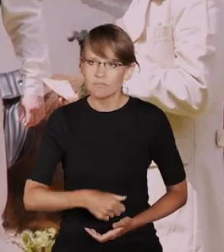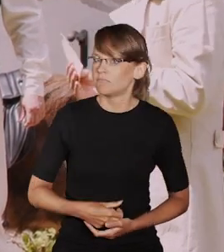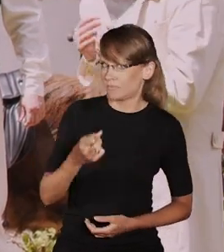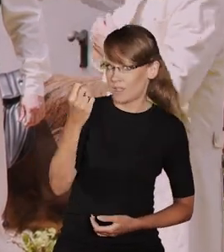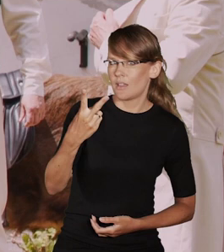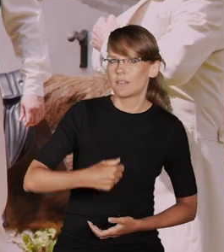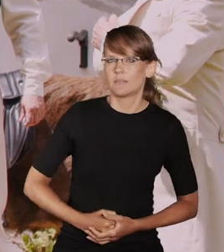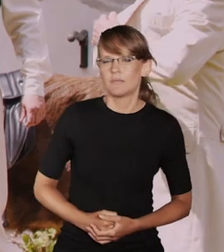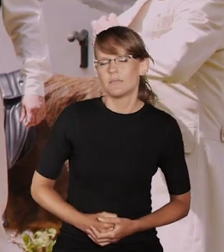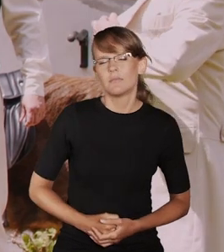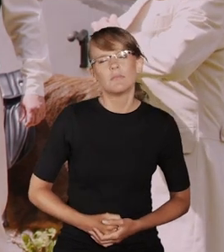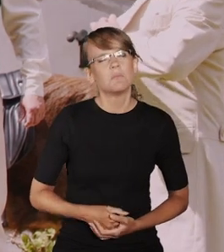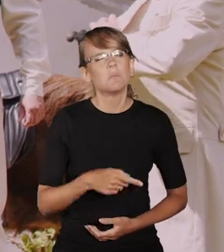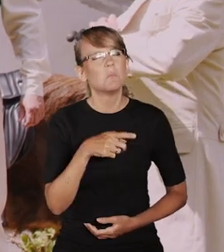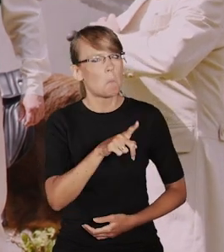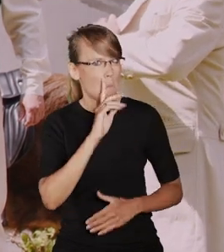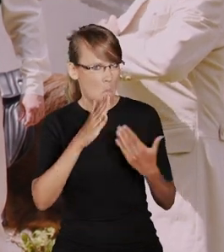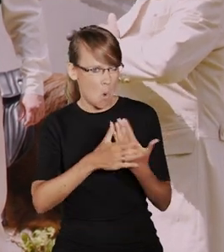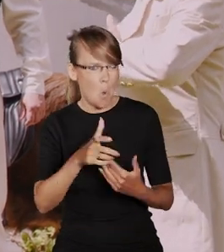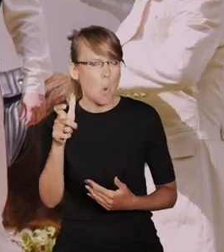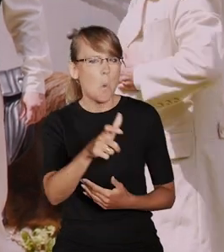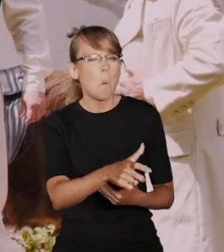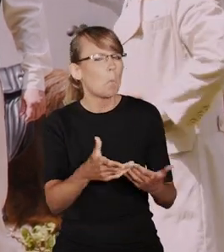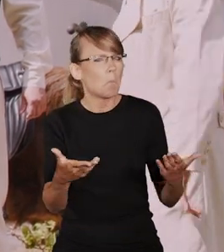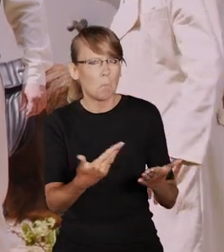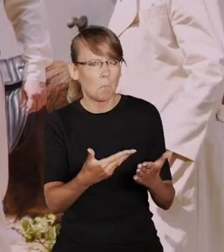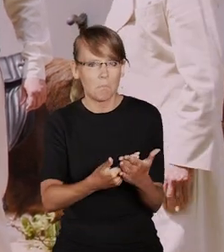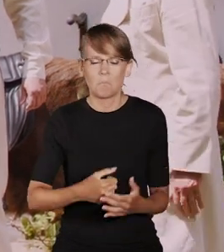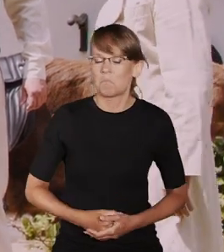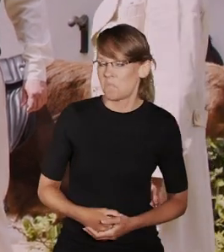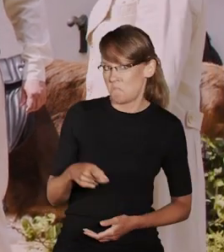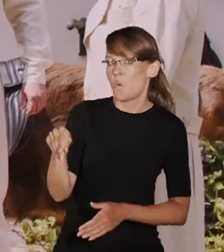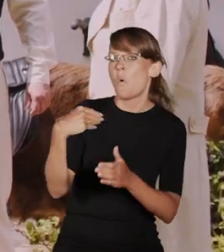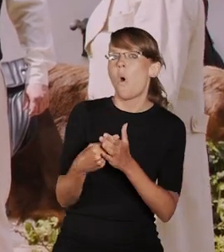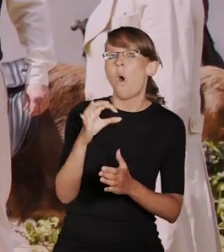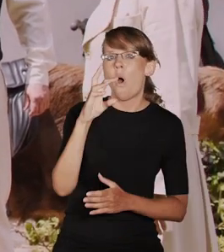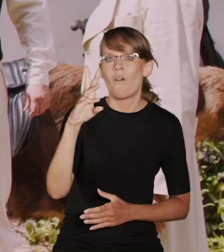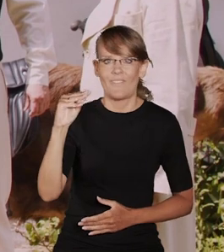banku rolnym, jestem zmuszony prosić panią o zapłacenie całej kwoty jeszcze dziś.